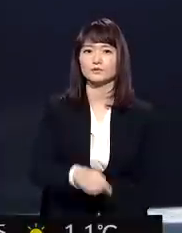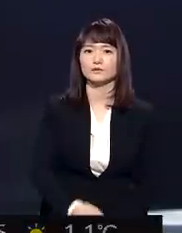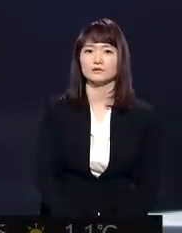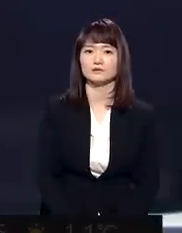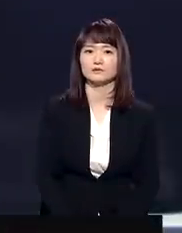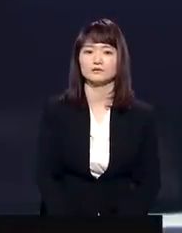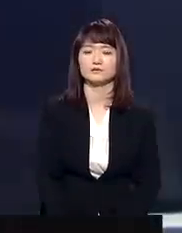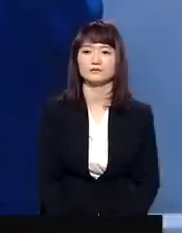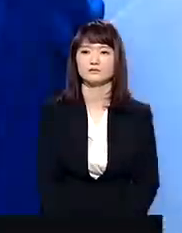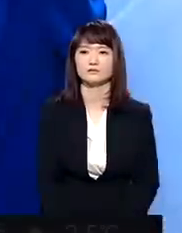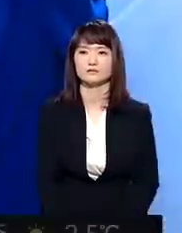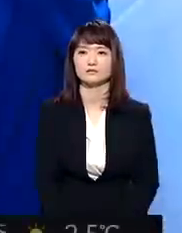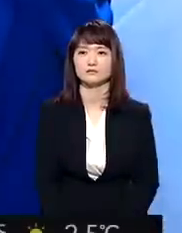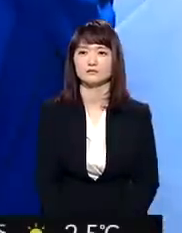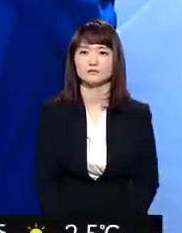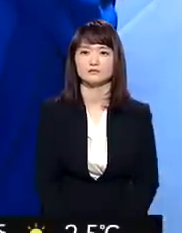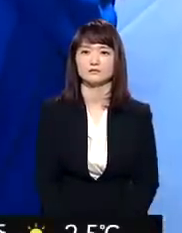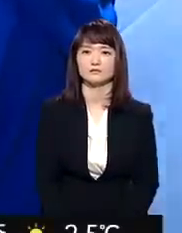지금